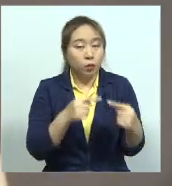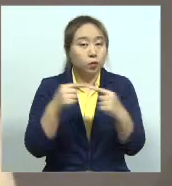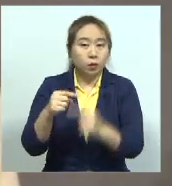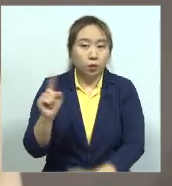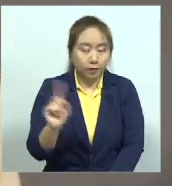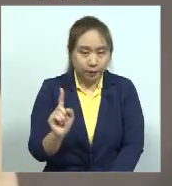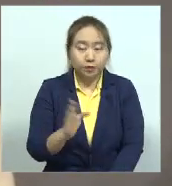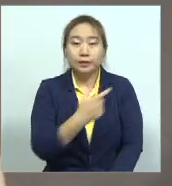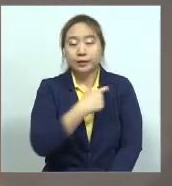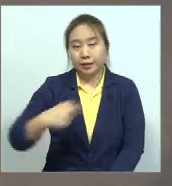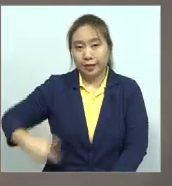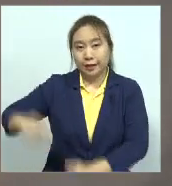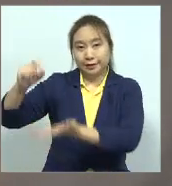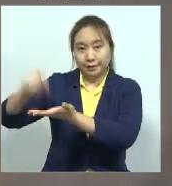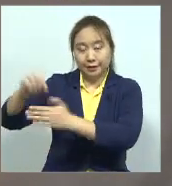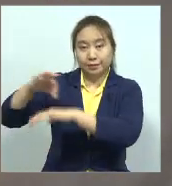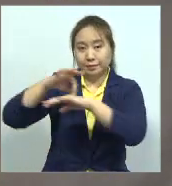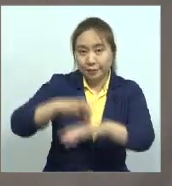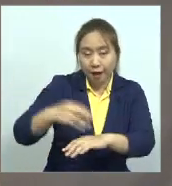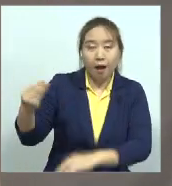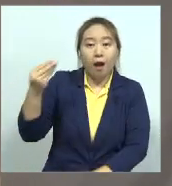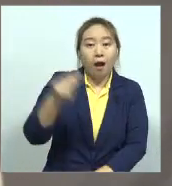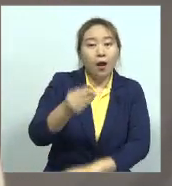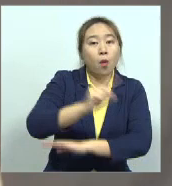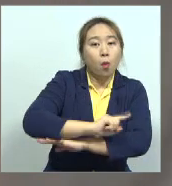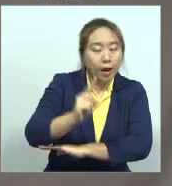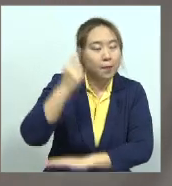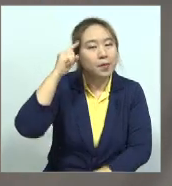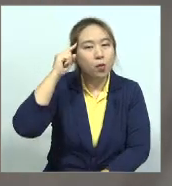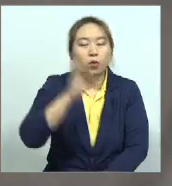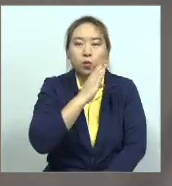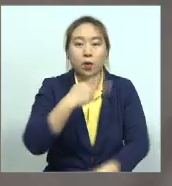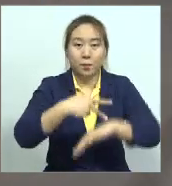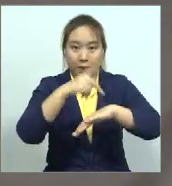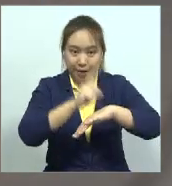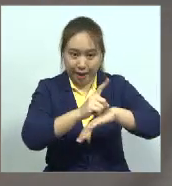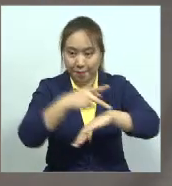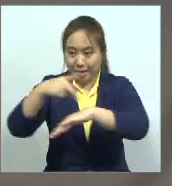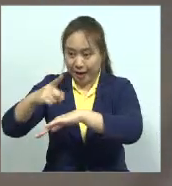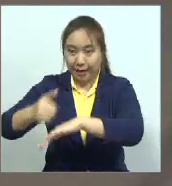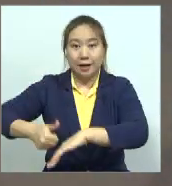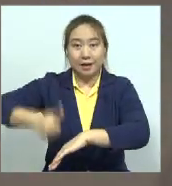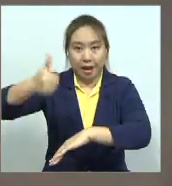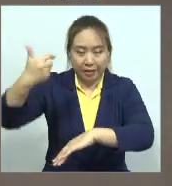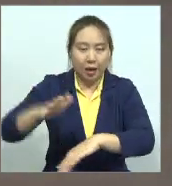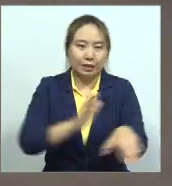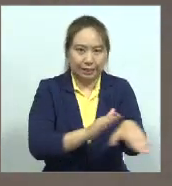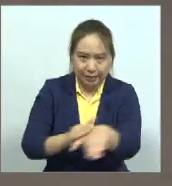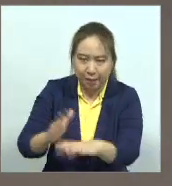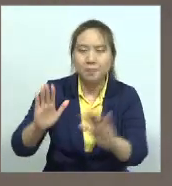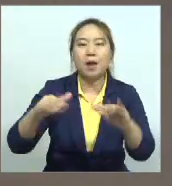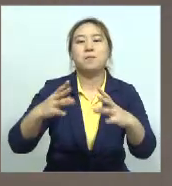รดเกล้าเมื่อไหร่ไม่ทราบแต่หลังจากนั้นก็ประธานสภาเมื่อโปรดเกล้าแต่งตั้งก็สามารถเรียกประชุมเพื่อเลือกนายกรัฐมนตรีได้